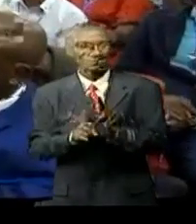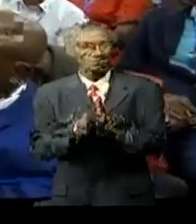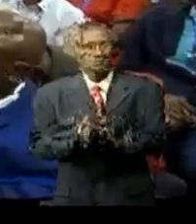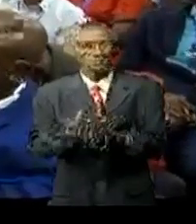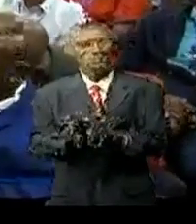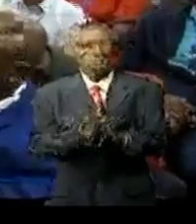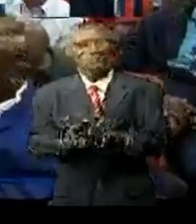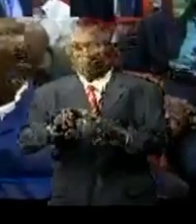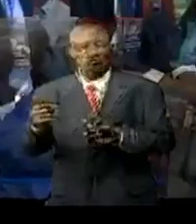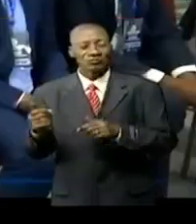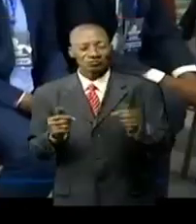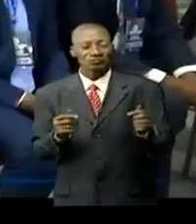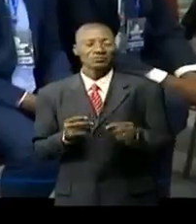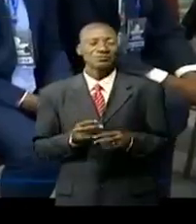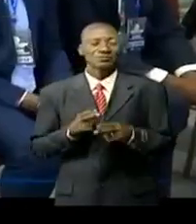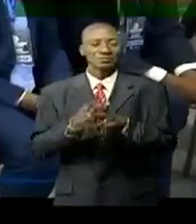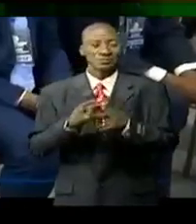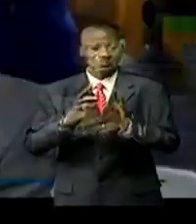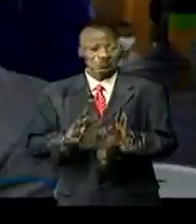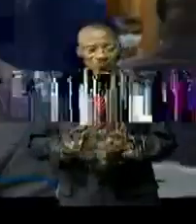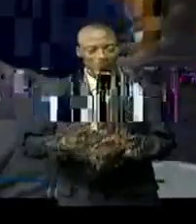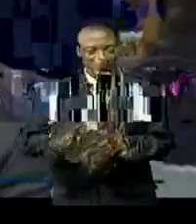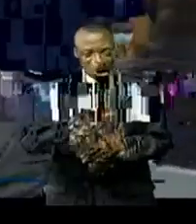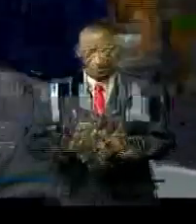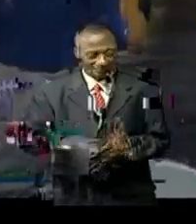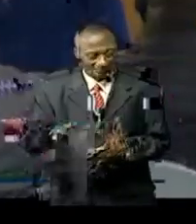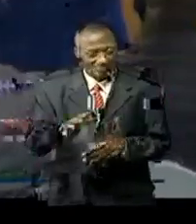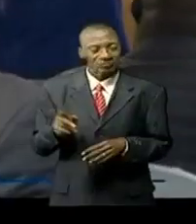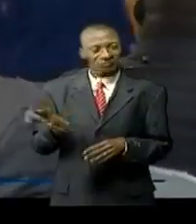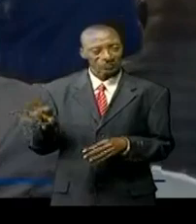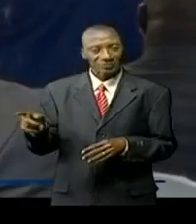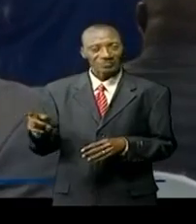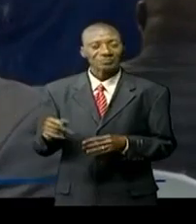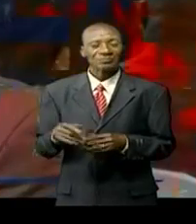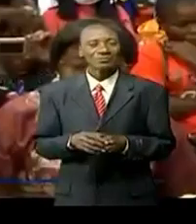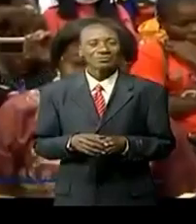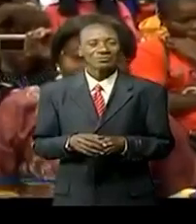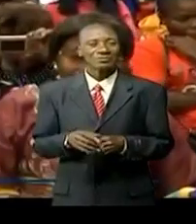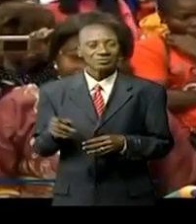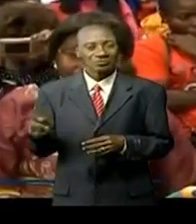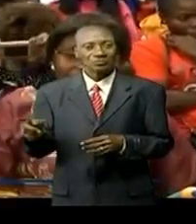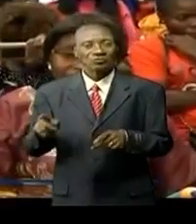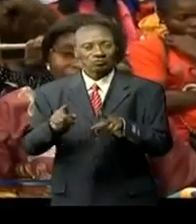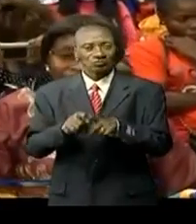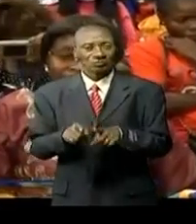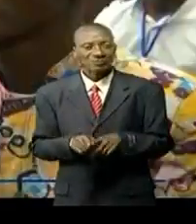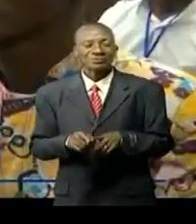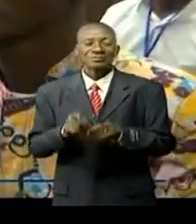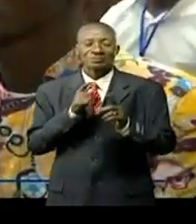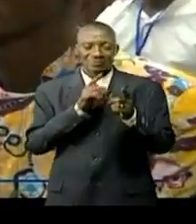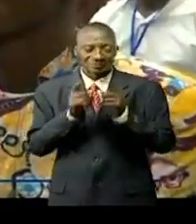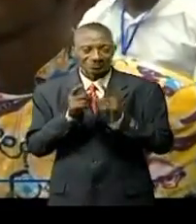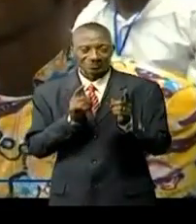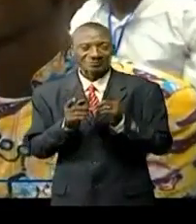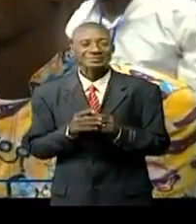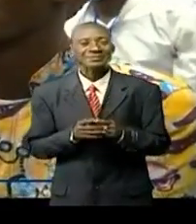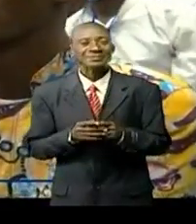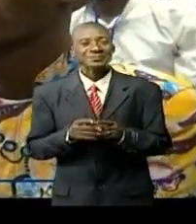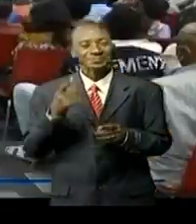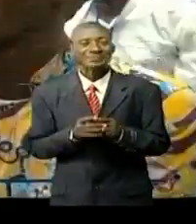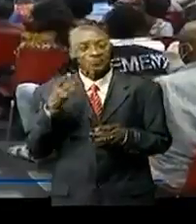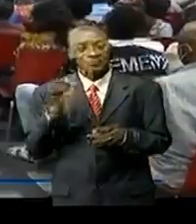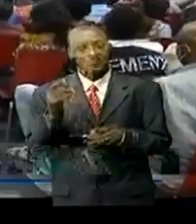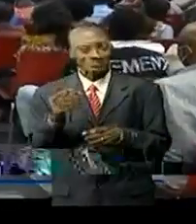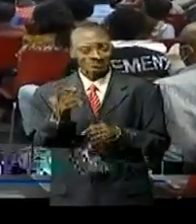Le coordonnateur national de la DESCA, Trésor Kibachi, a d'autres de jeu, fait savoir que seul le travail pourra faire